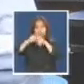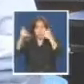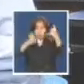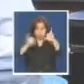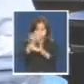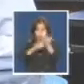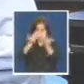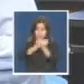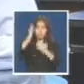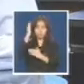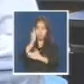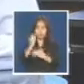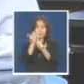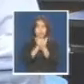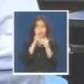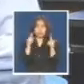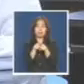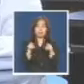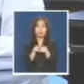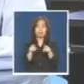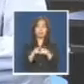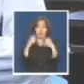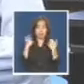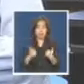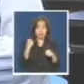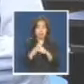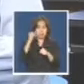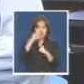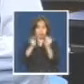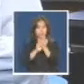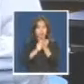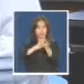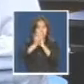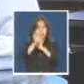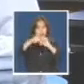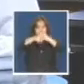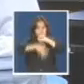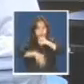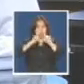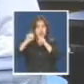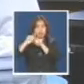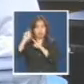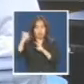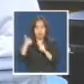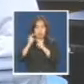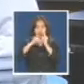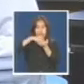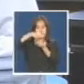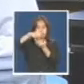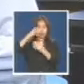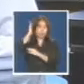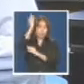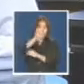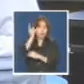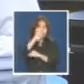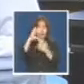ากันในวันพรุ่งนี้เช่นเดียวกันนะครับอันนี้ยังไม่นับในเรื่องของการปรับในเชิงของโครงสร้างซึ่งได้มีการพูดกันแล้วว่าในระยะยาวนั้นเราคงต้องการ